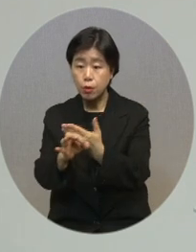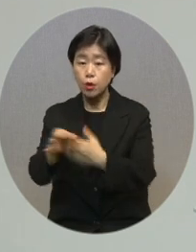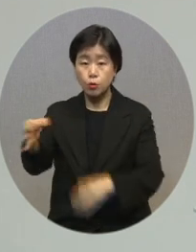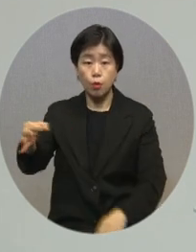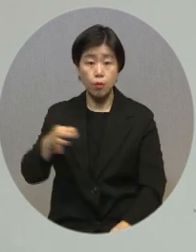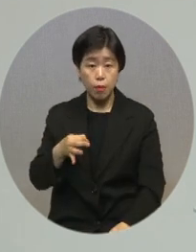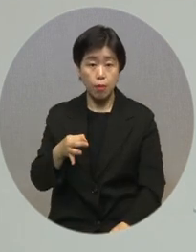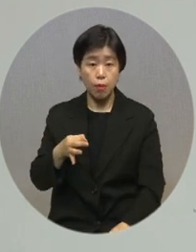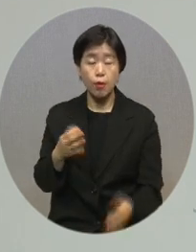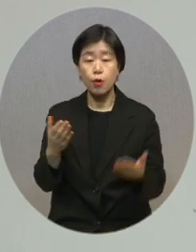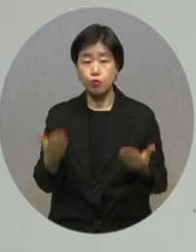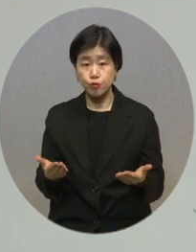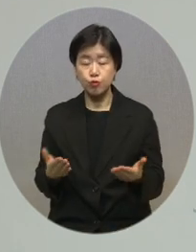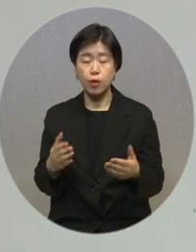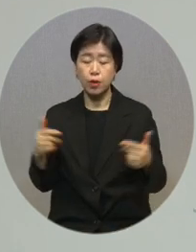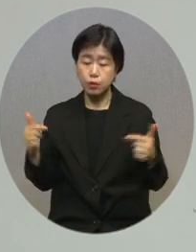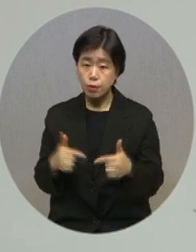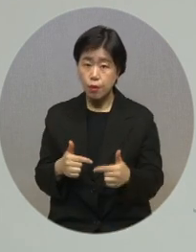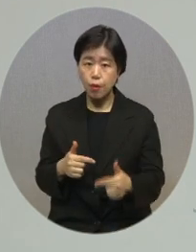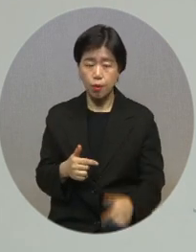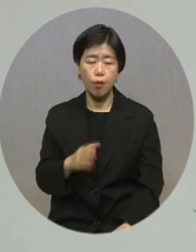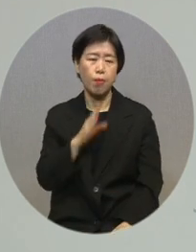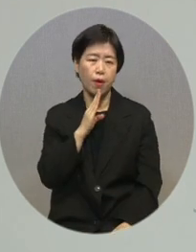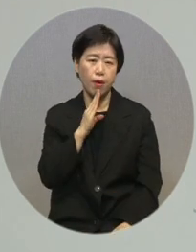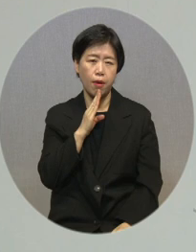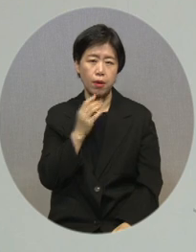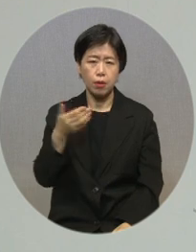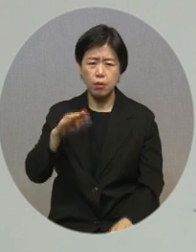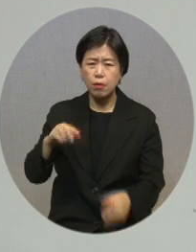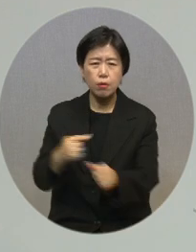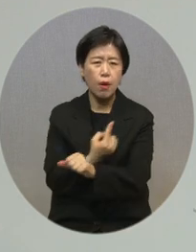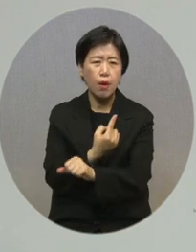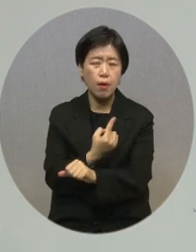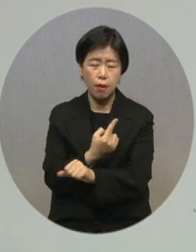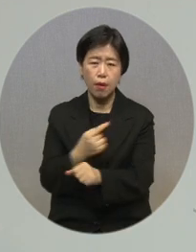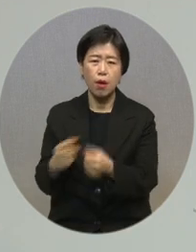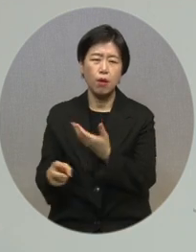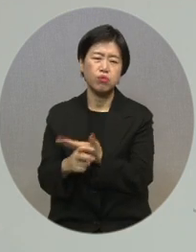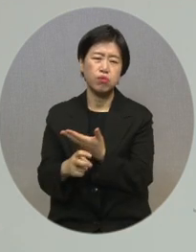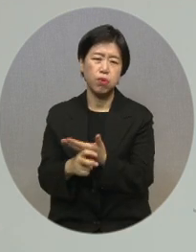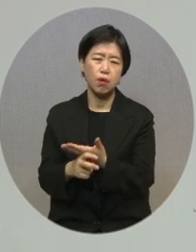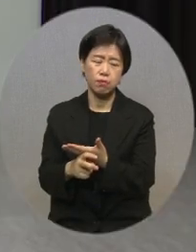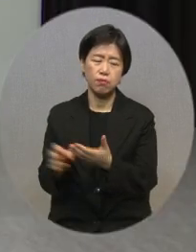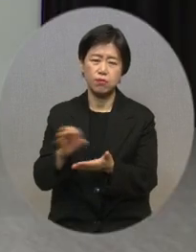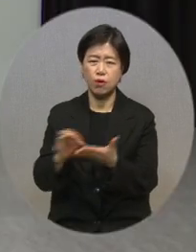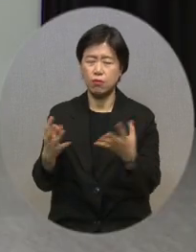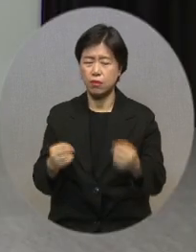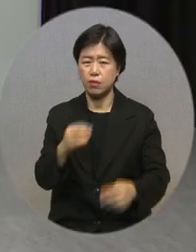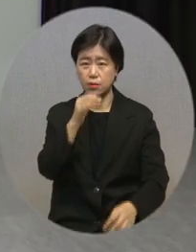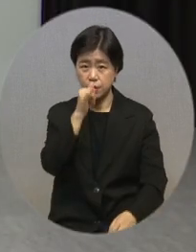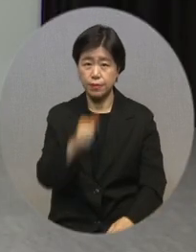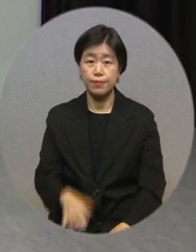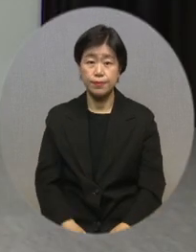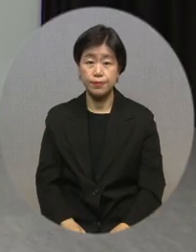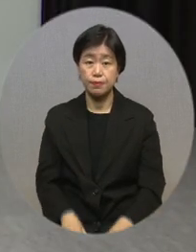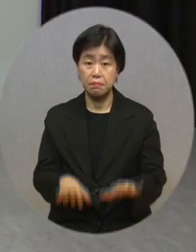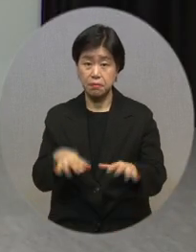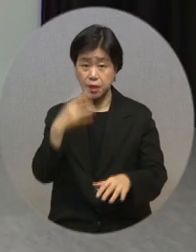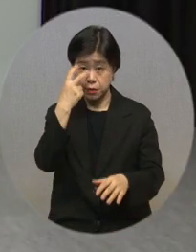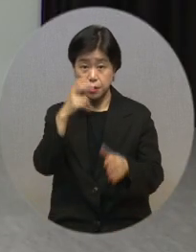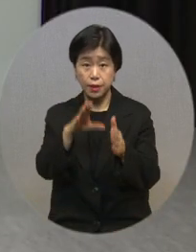그 산재 급여를 그 수급하도록 돼 있는데 그걸 편법적으로 이용하는 사람들이 생긴 겁니다. 예. 이번에 그 조사를